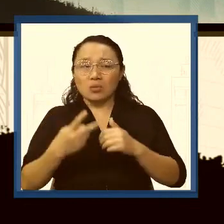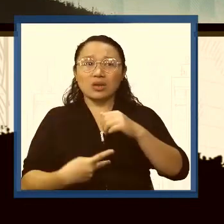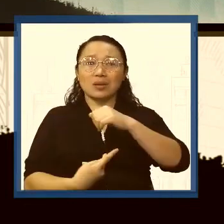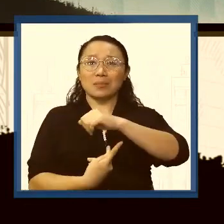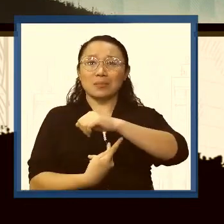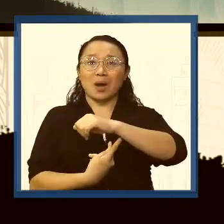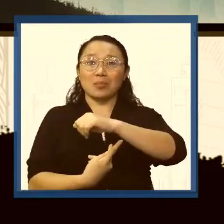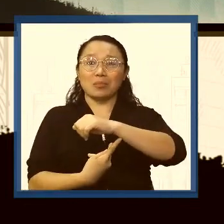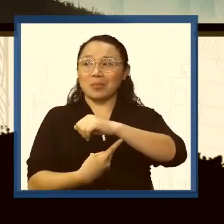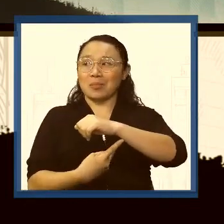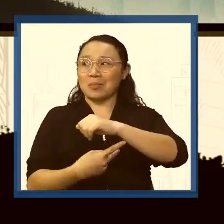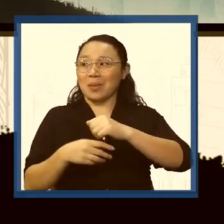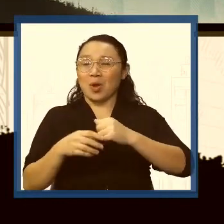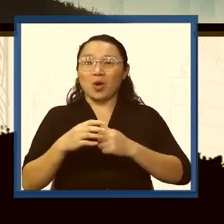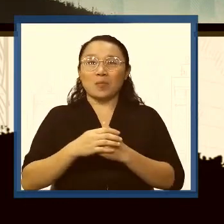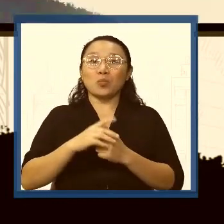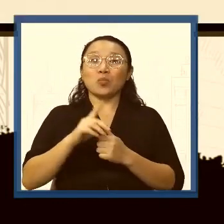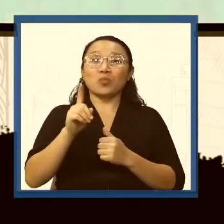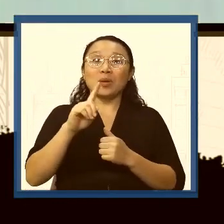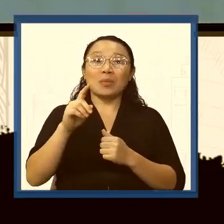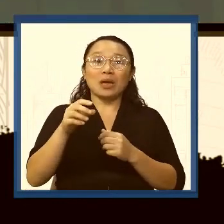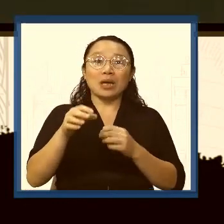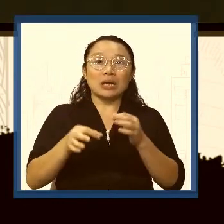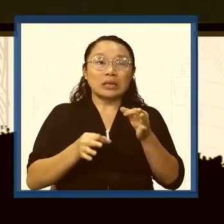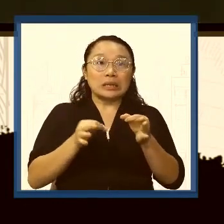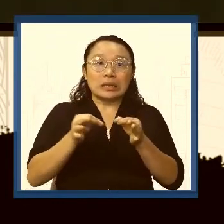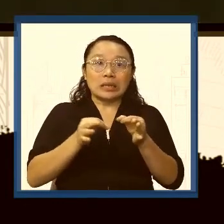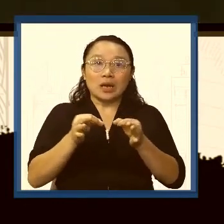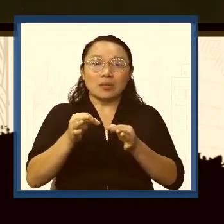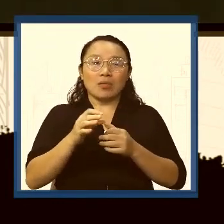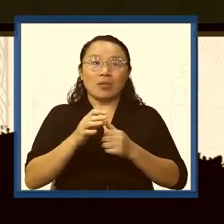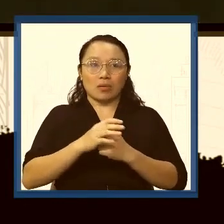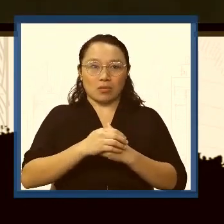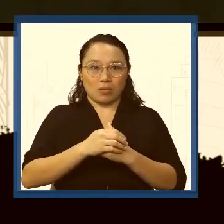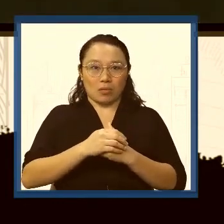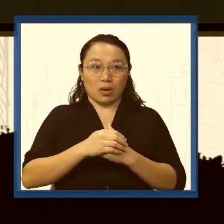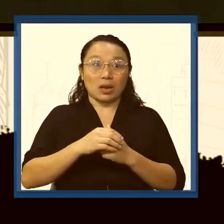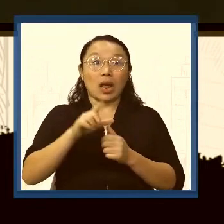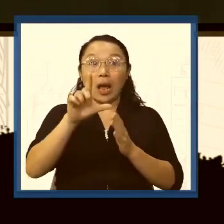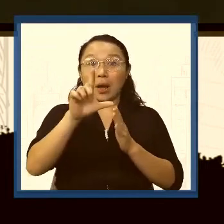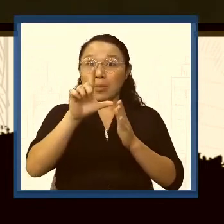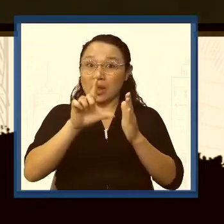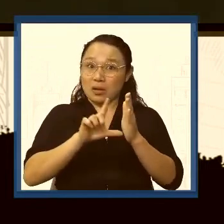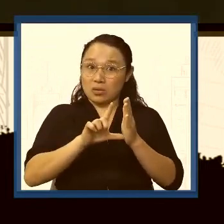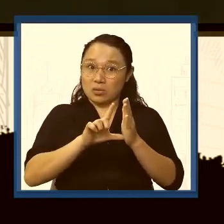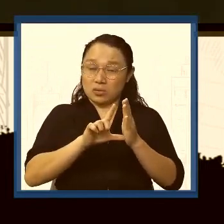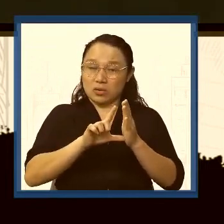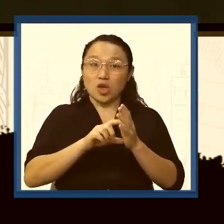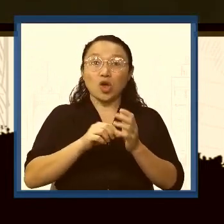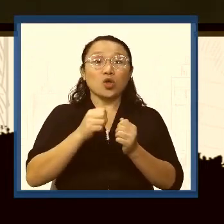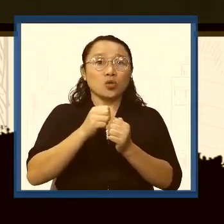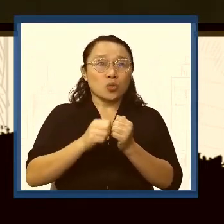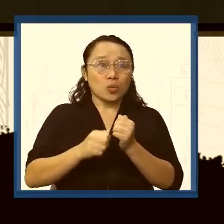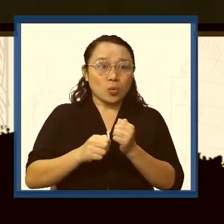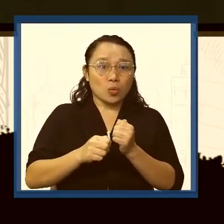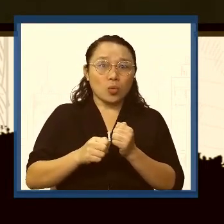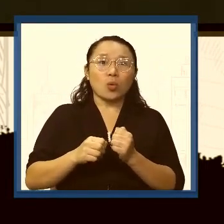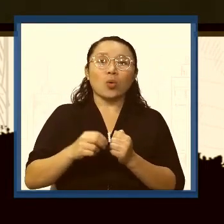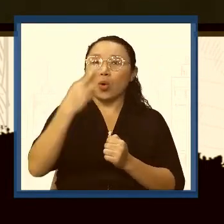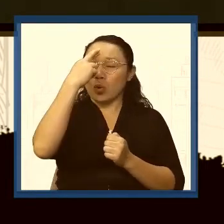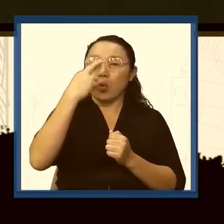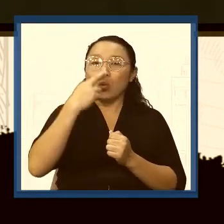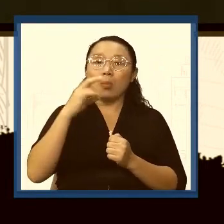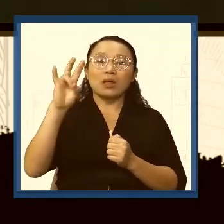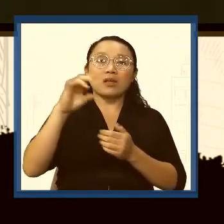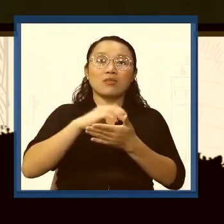tawo pagisgot kini mong balaod nga nahimong batakan sa pagamahanan sa Dios. Busa sumala pa sa Roma